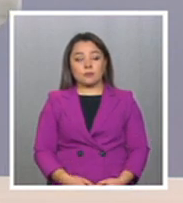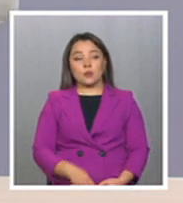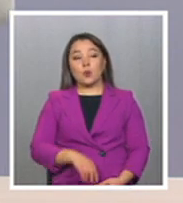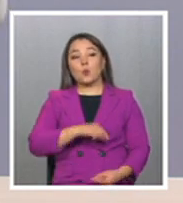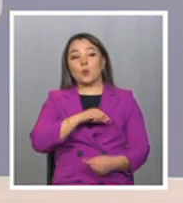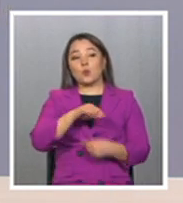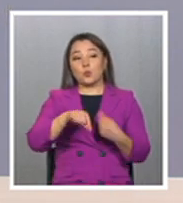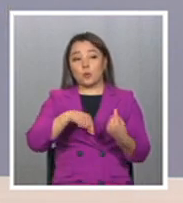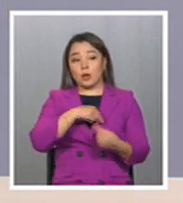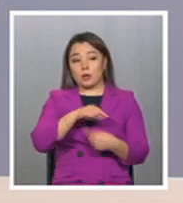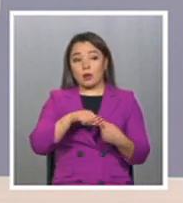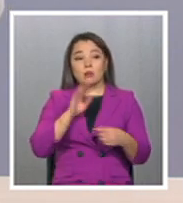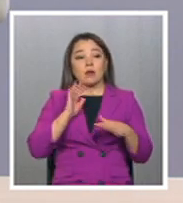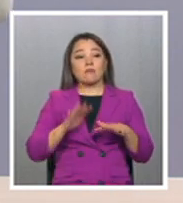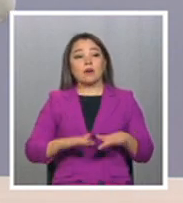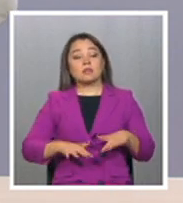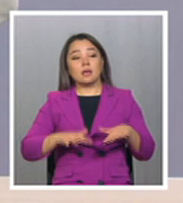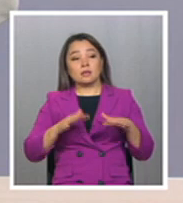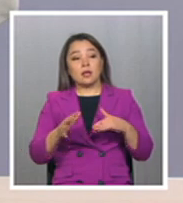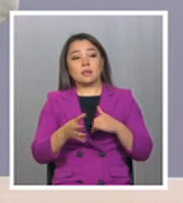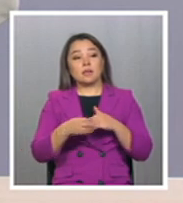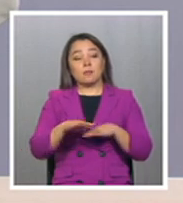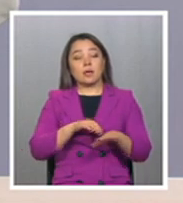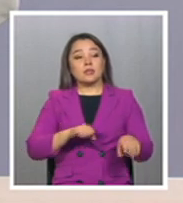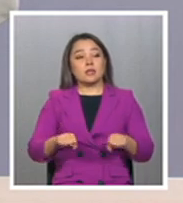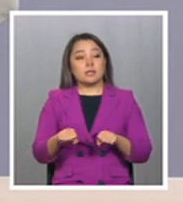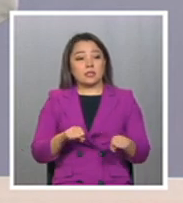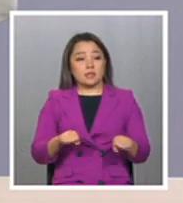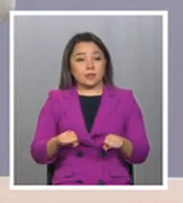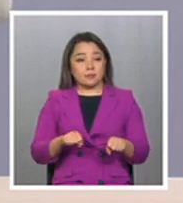Ураган, наводнение, землетрясение.